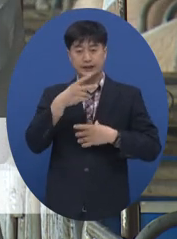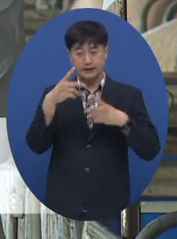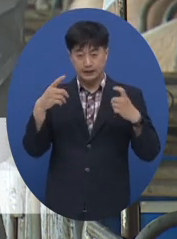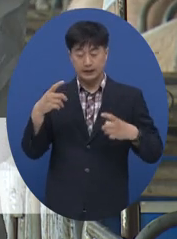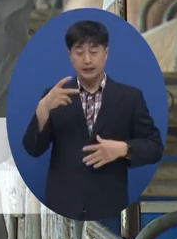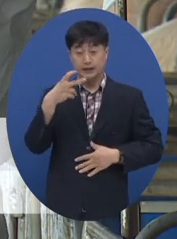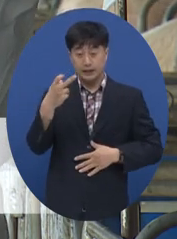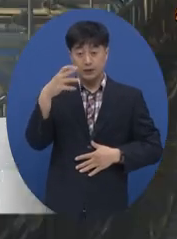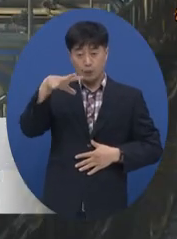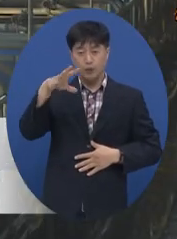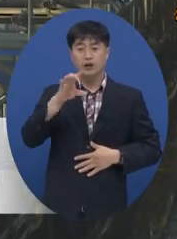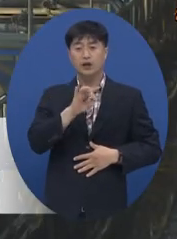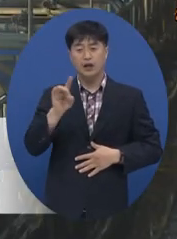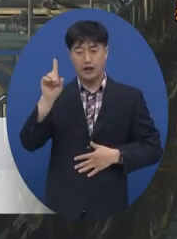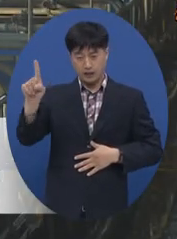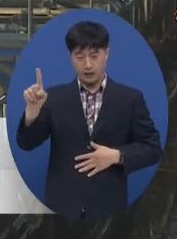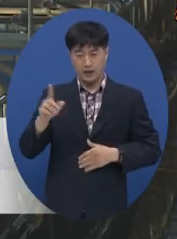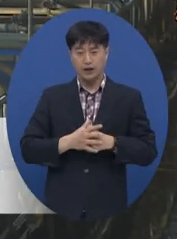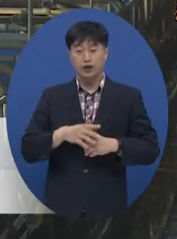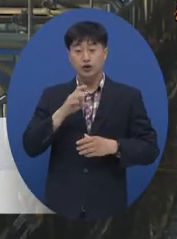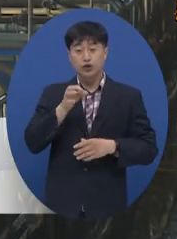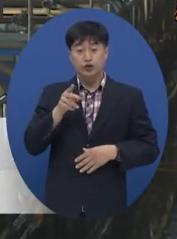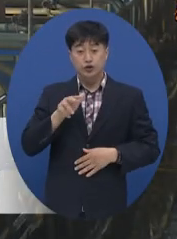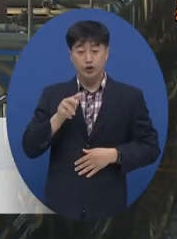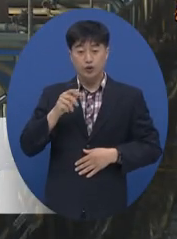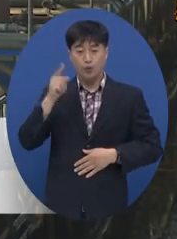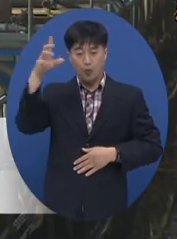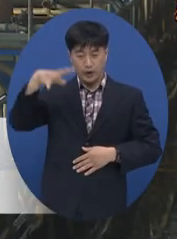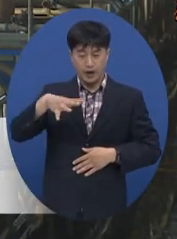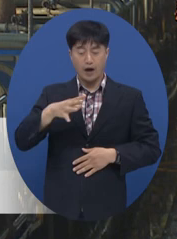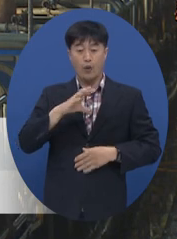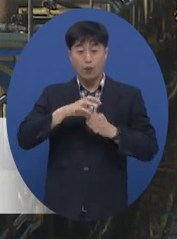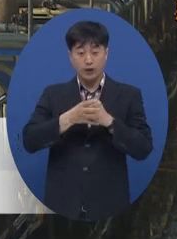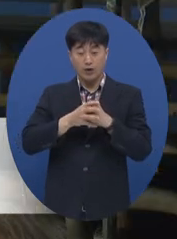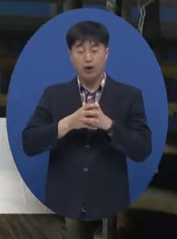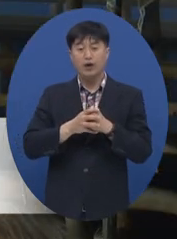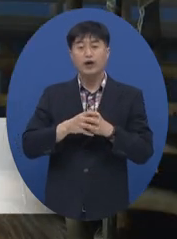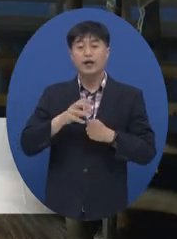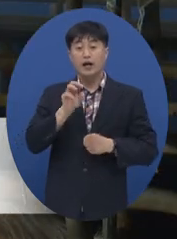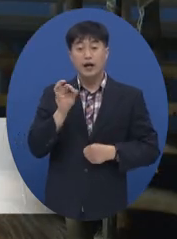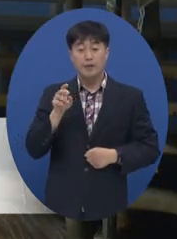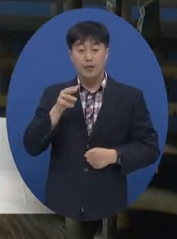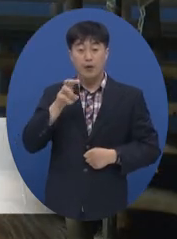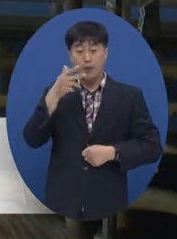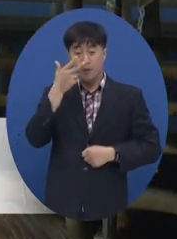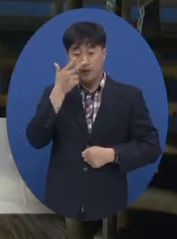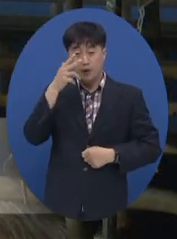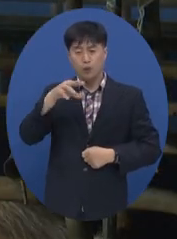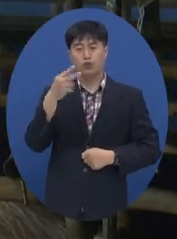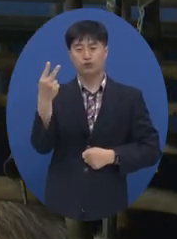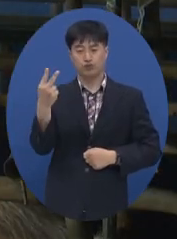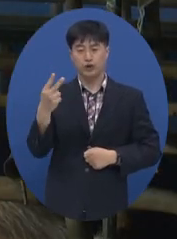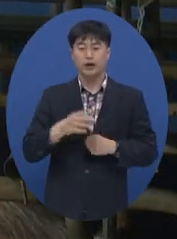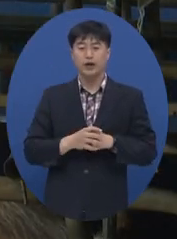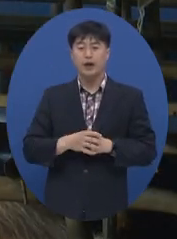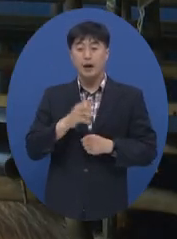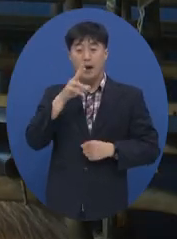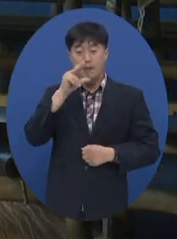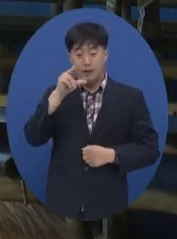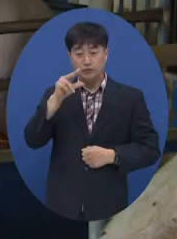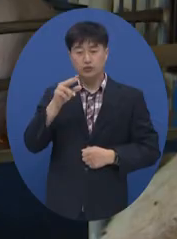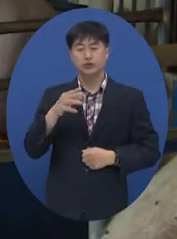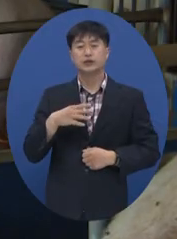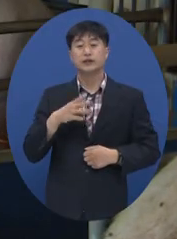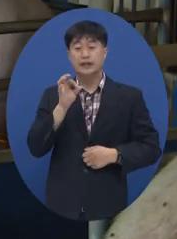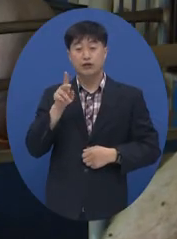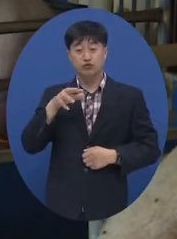각한 개소, 연천과 고양, 화성, 양평, 평택에 각두 개소, 파주와 양주,